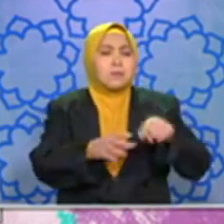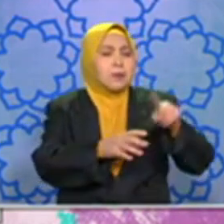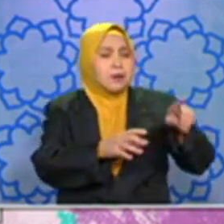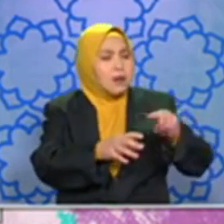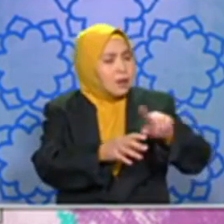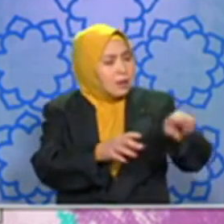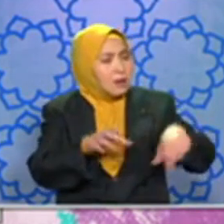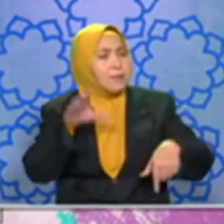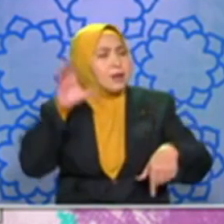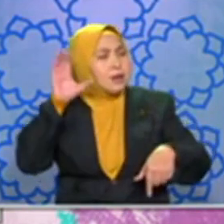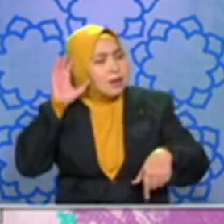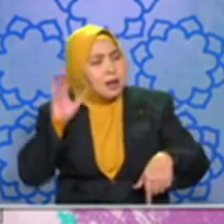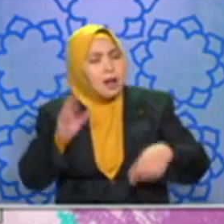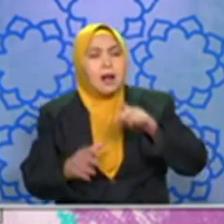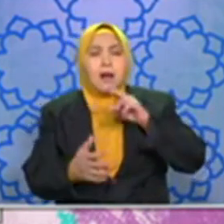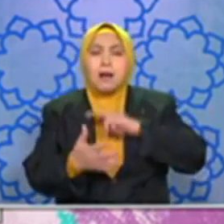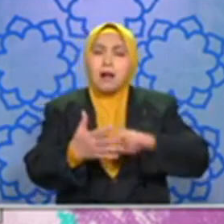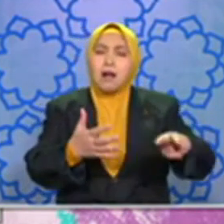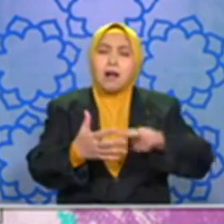إذ